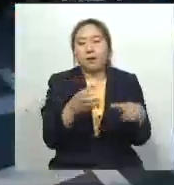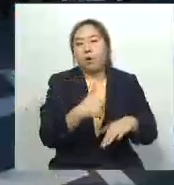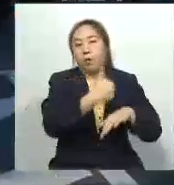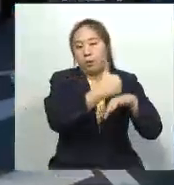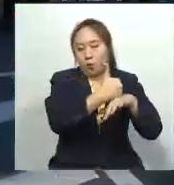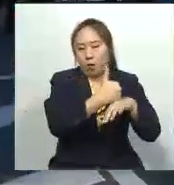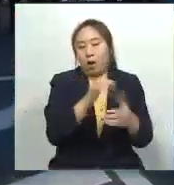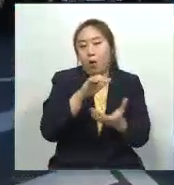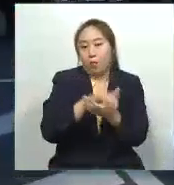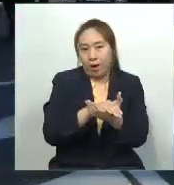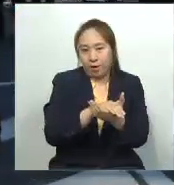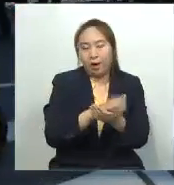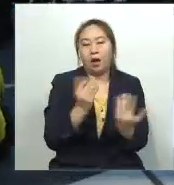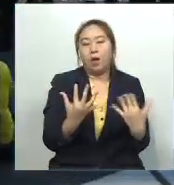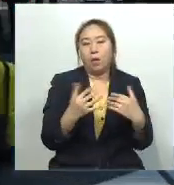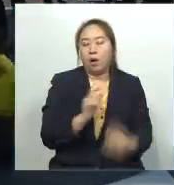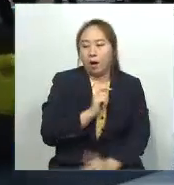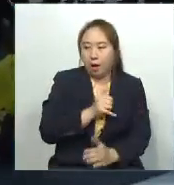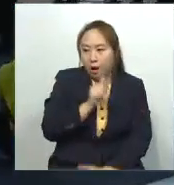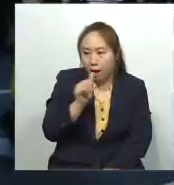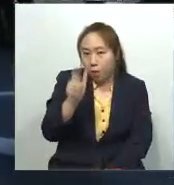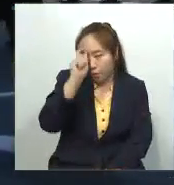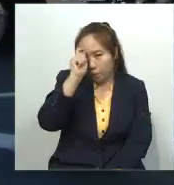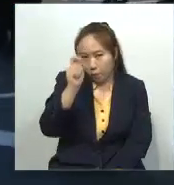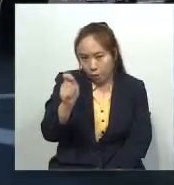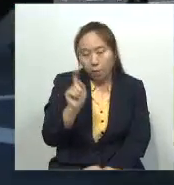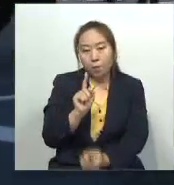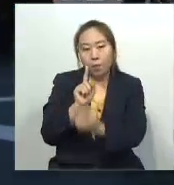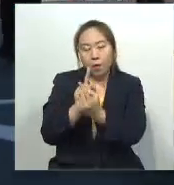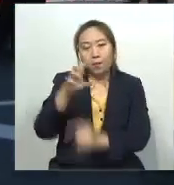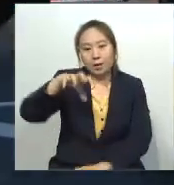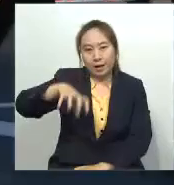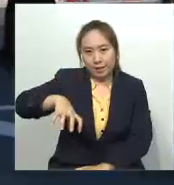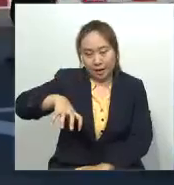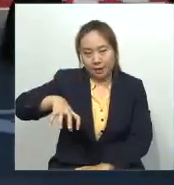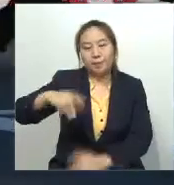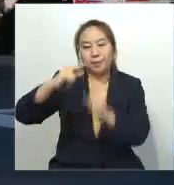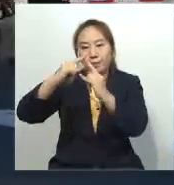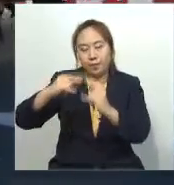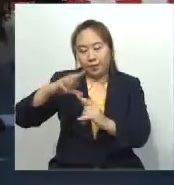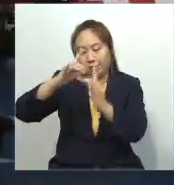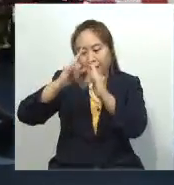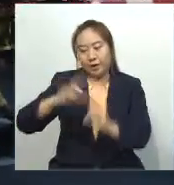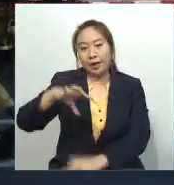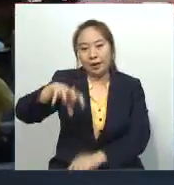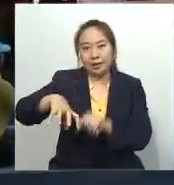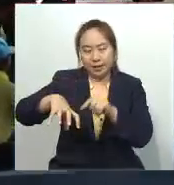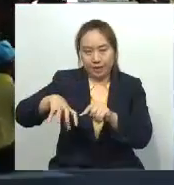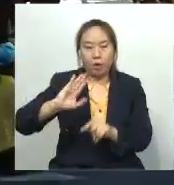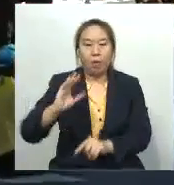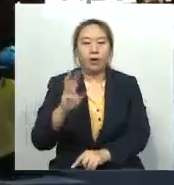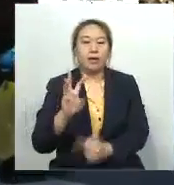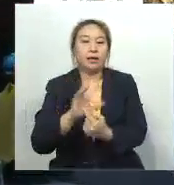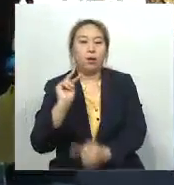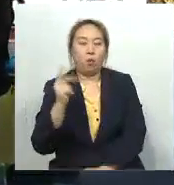ทูตและคู่สมรสจะเฝ้าทูลละอองธุลีพระบาทณพระที่นั่งไพศาลทักษิณและพระที่นั่งอมรินทรวินิจฉัยในพระ